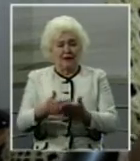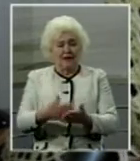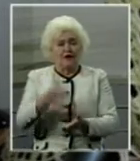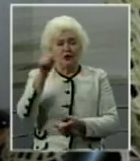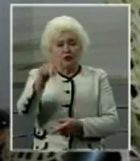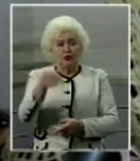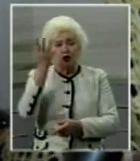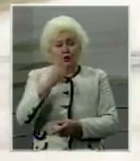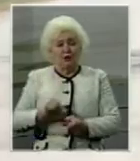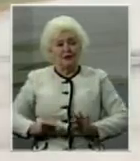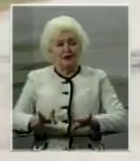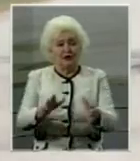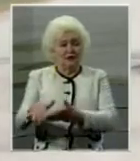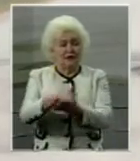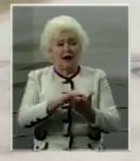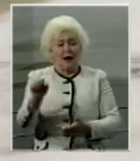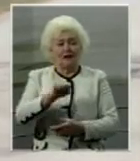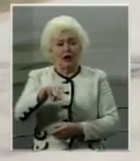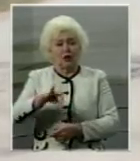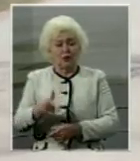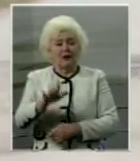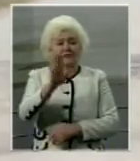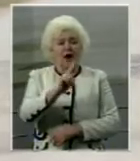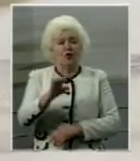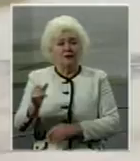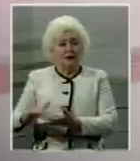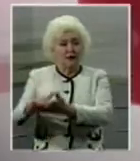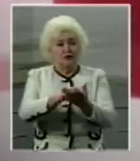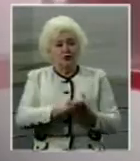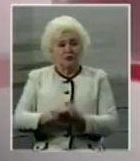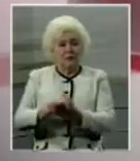коли ми йшли на таке об'єднання. Анатон Владислав Купрієв, Суспільне, Херсон.